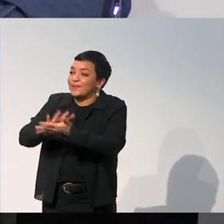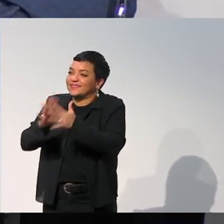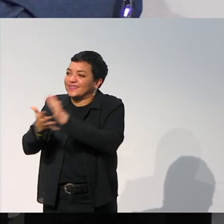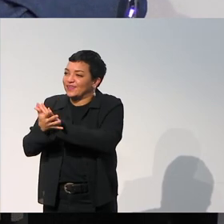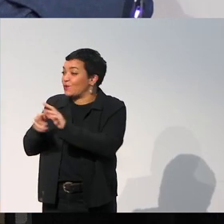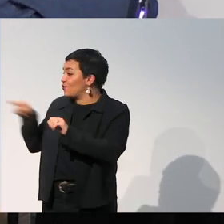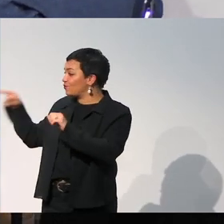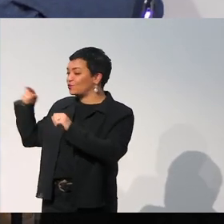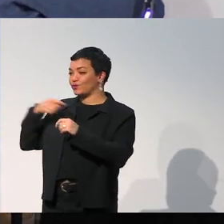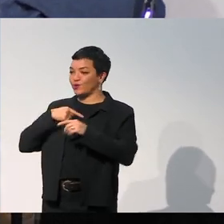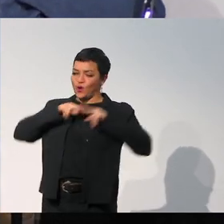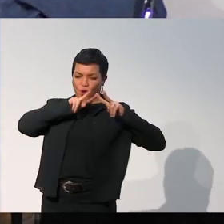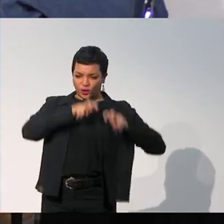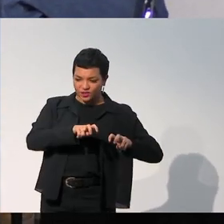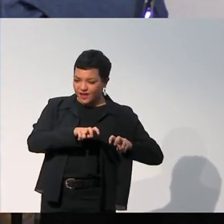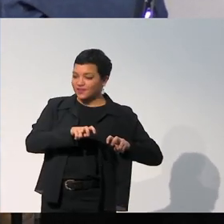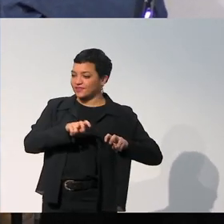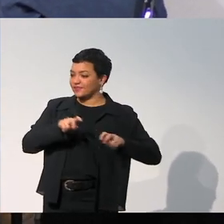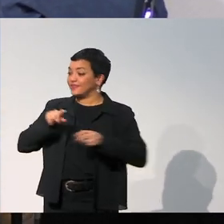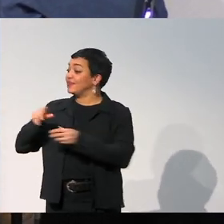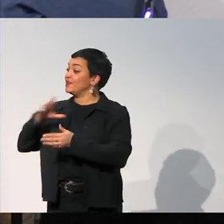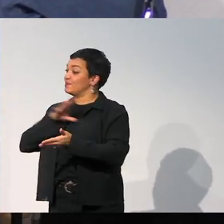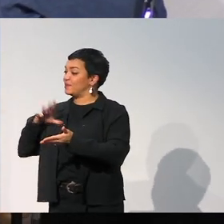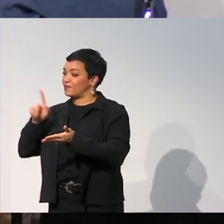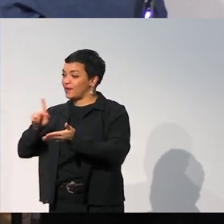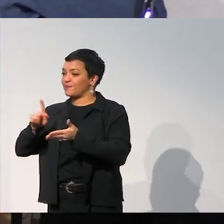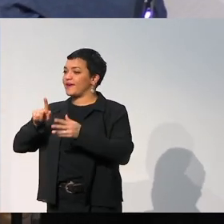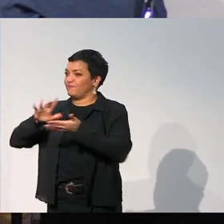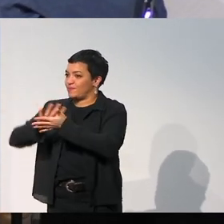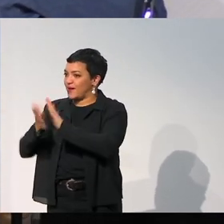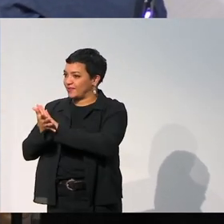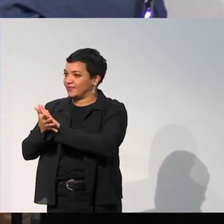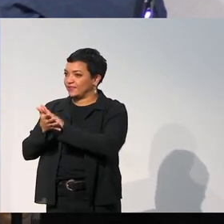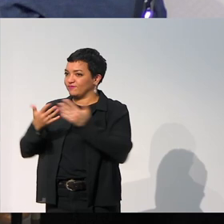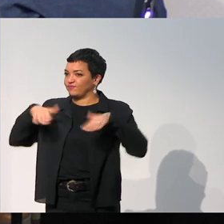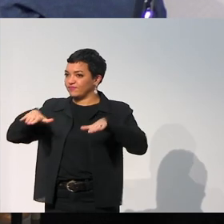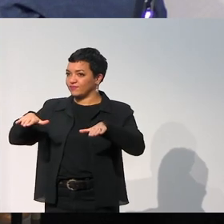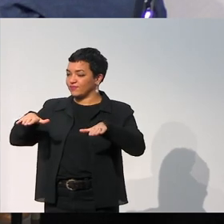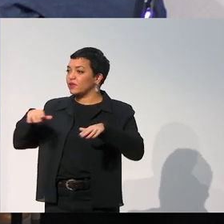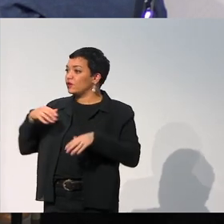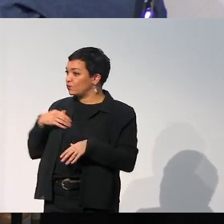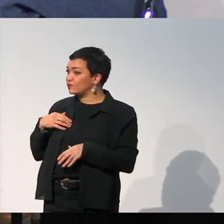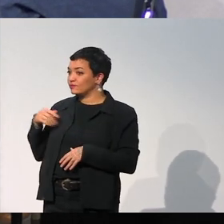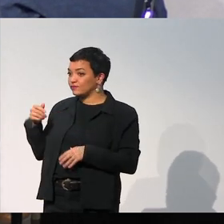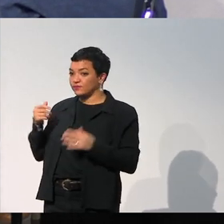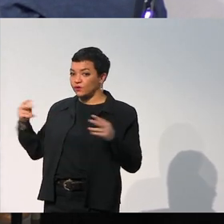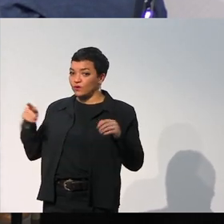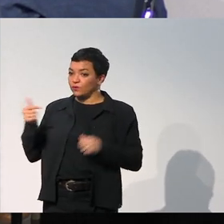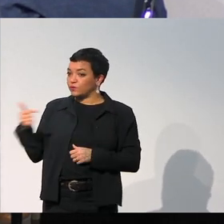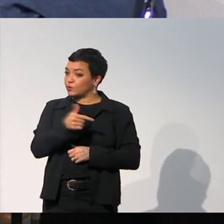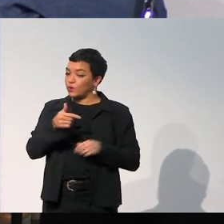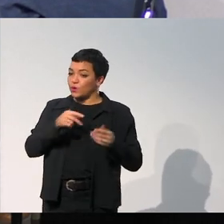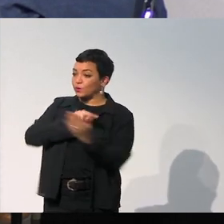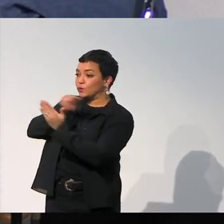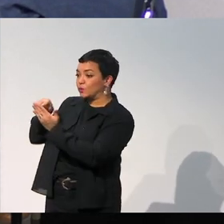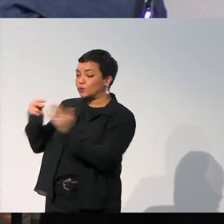de vos recherches, plus que ça. Je crois que vous vous êtes lus tous les deux, et je crois que vous êtes assez intéressés par le travail que vous avez fait l'un et